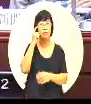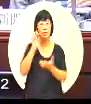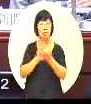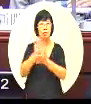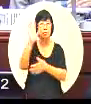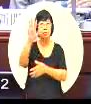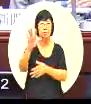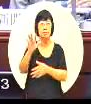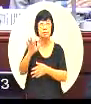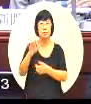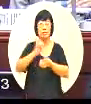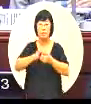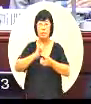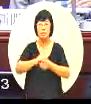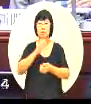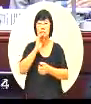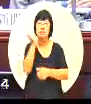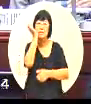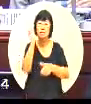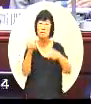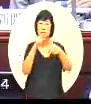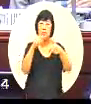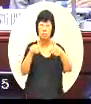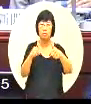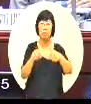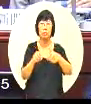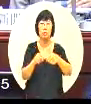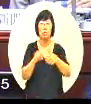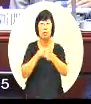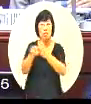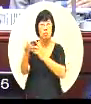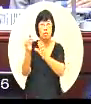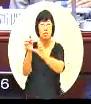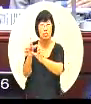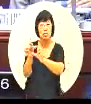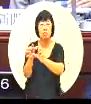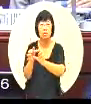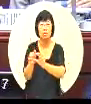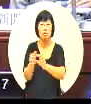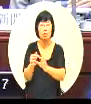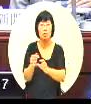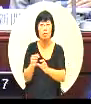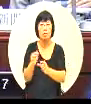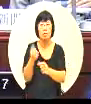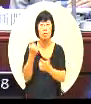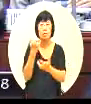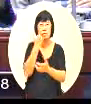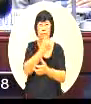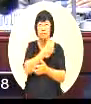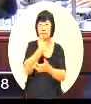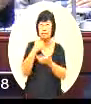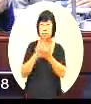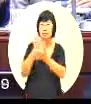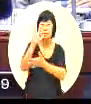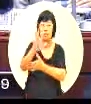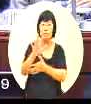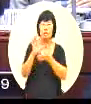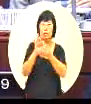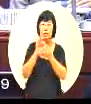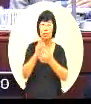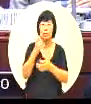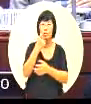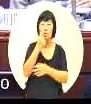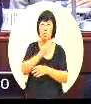来不一定是一个石化的一个专业区，而是一个未来我们绿色材